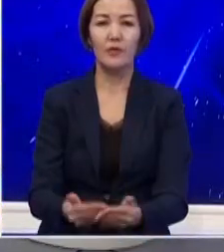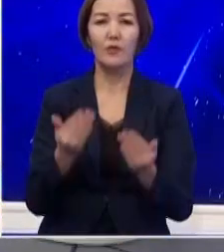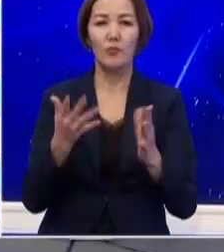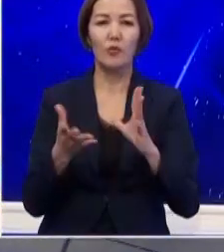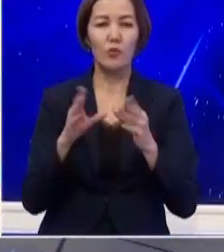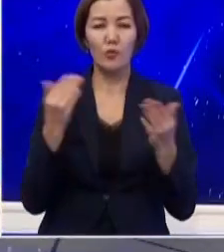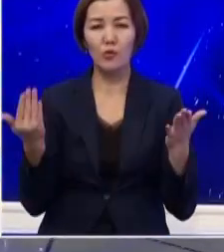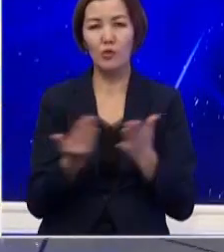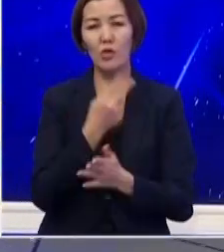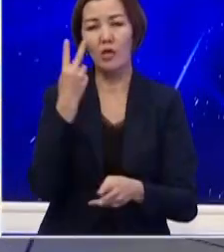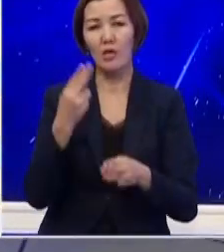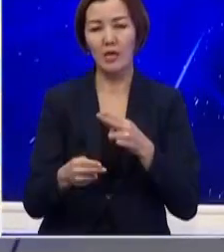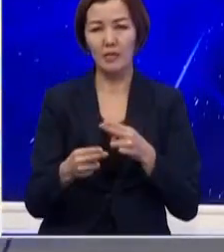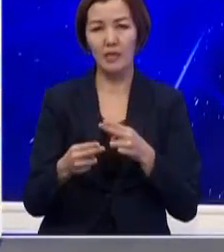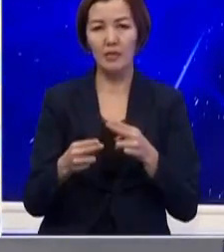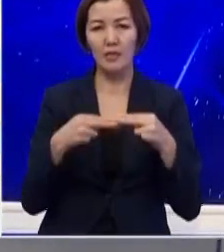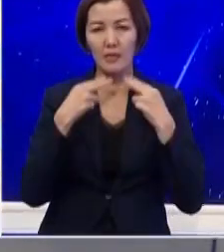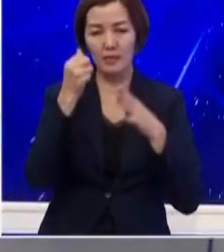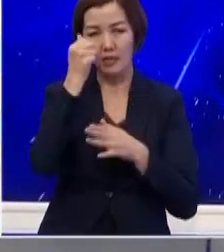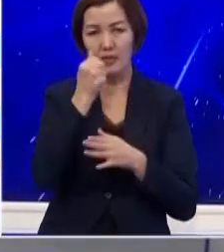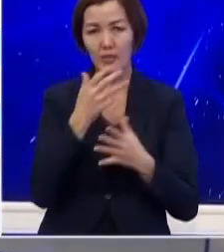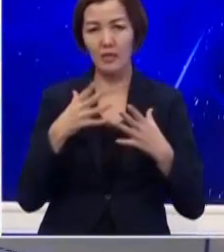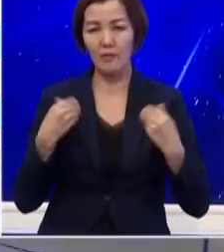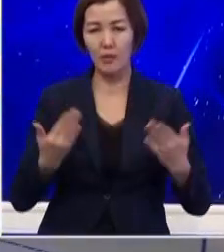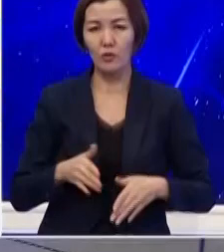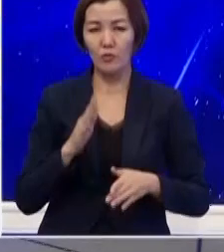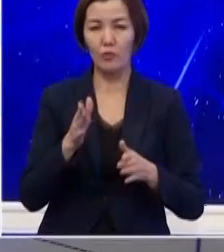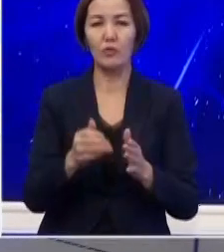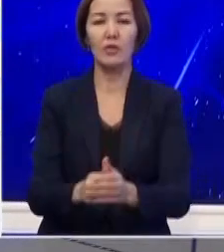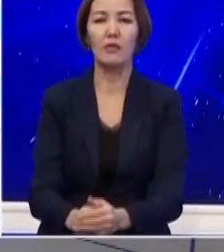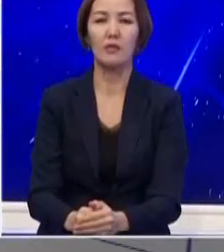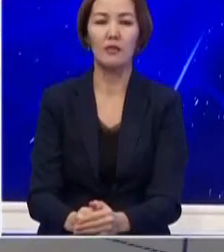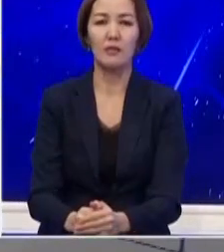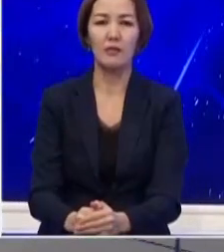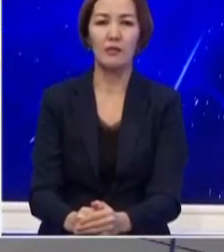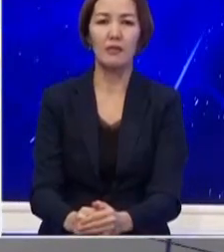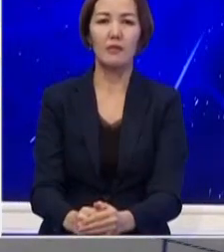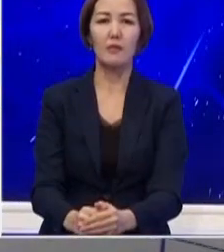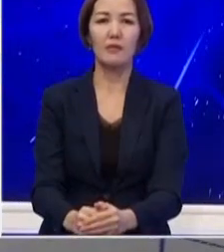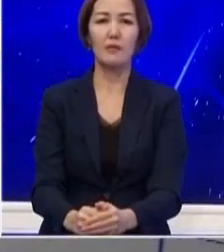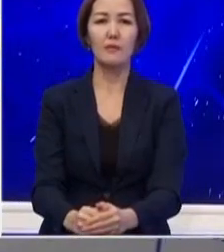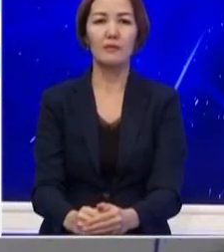Бүгінге келіп түскен ақпараттар легі осы. Назар қойып тыңдағандарыңызға рахмет. Жағымды жаңалықтармен жолыққанша аман сау болыңыздар.